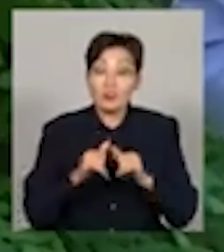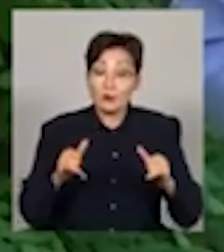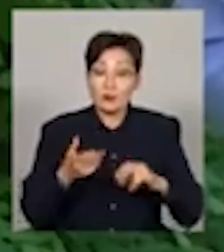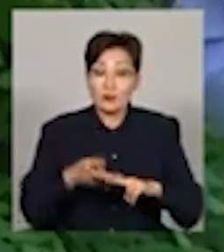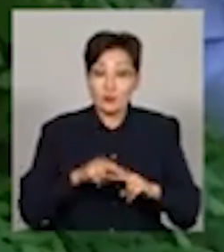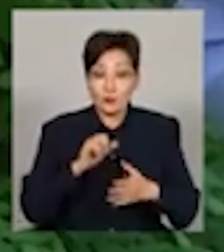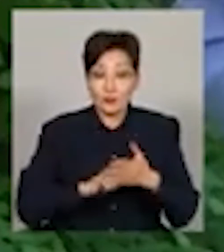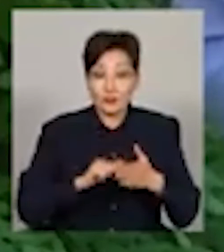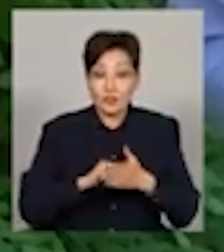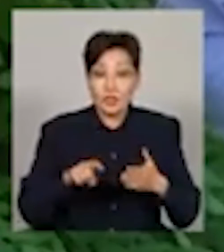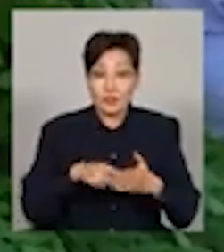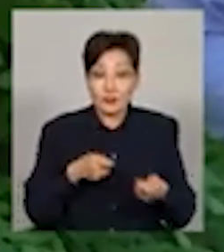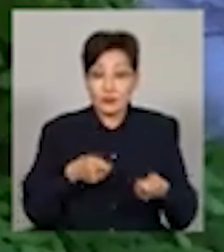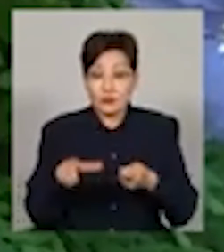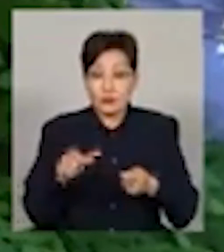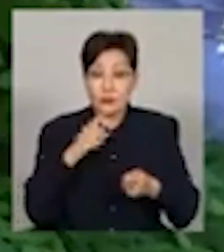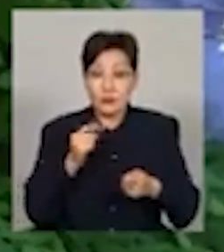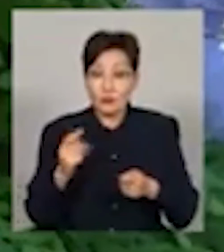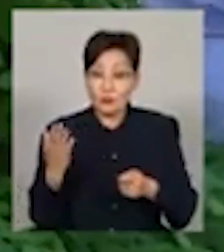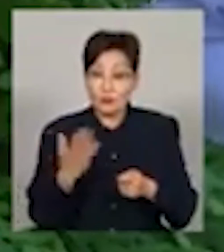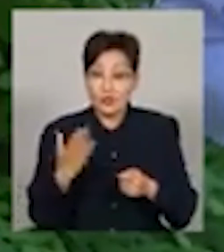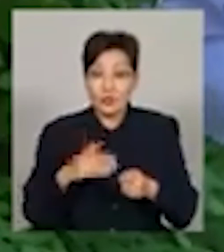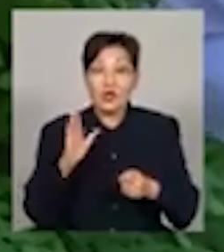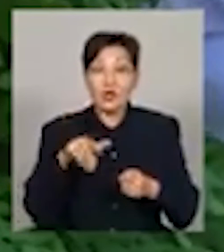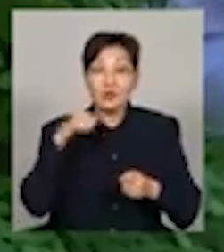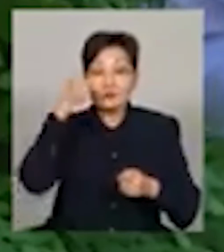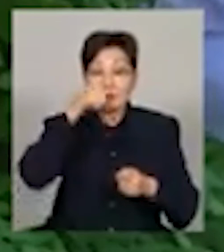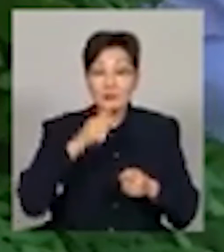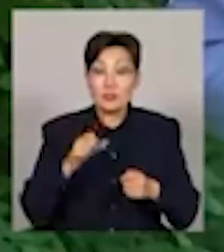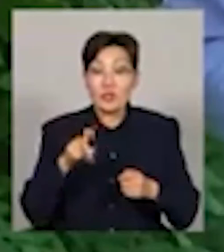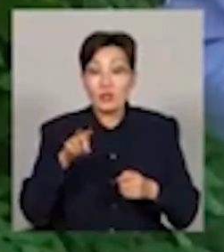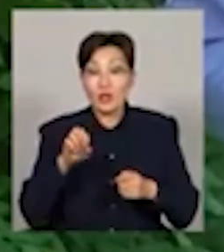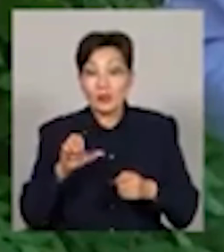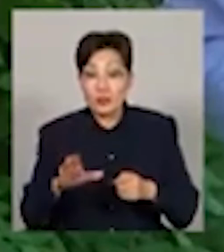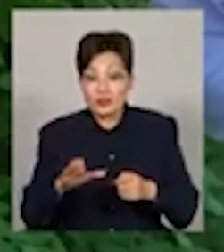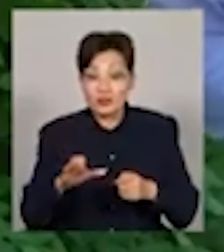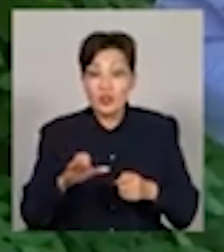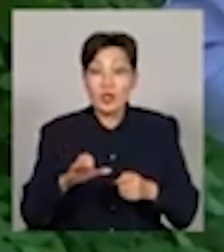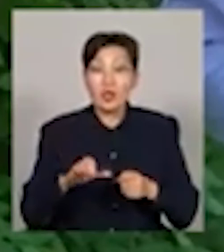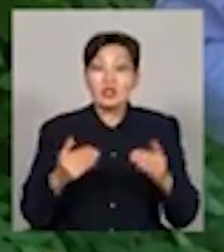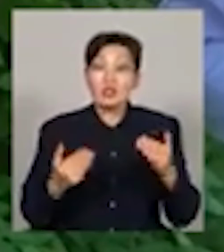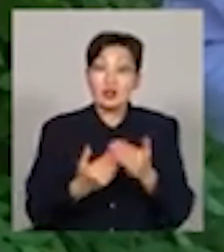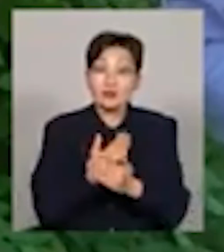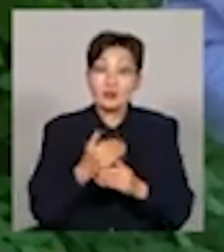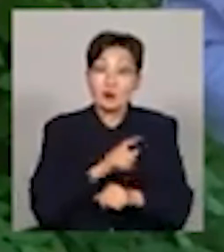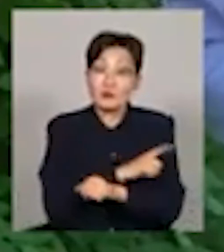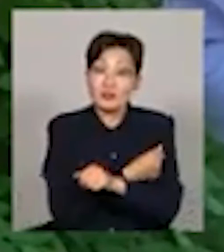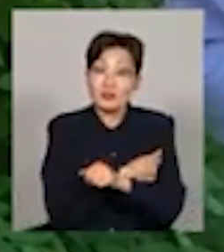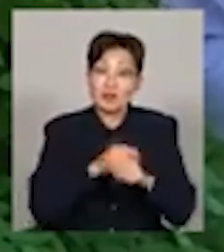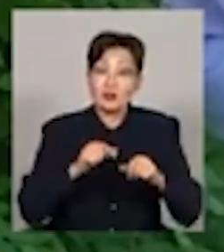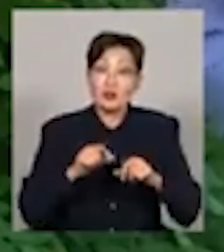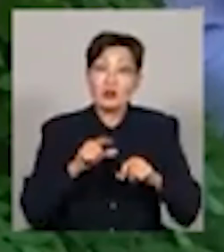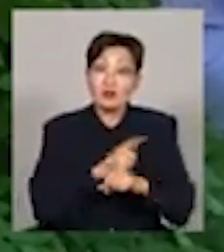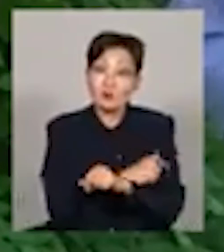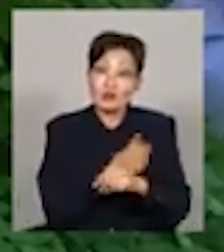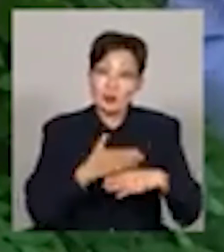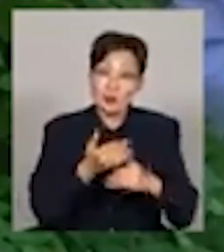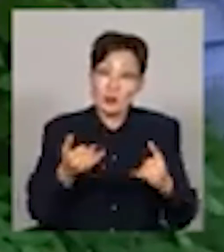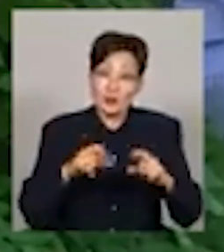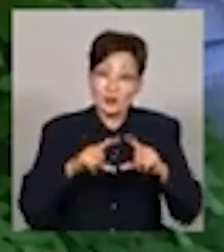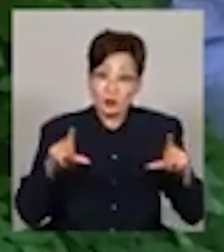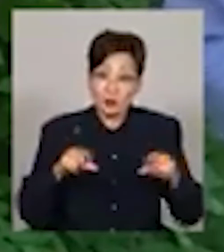Сол себепті қала әкімі өз баяндамасында алдағы жылы Алғабас шағын ауданында жаңадан медициналық санитарлық көмек